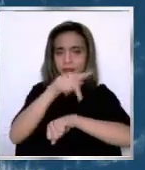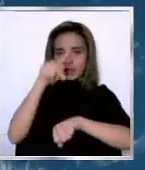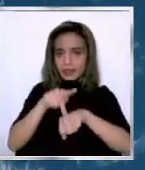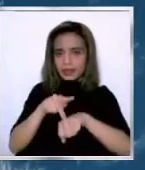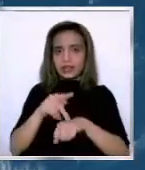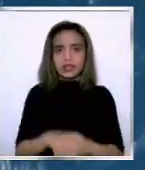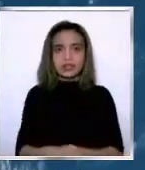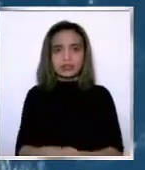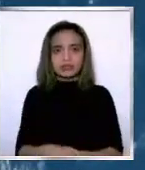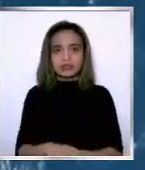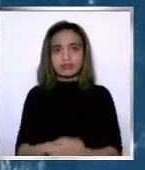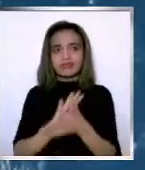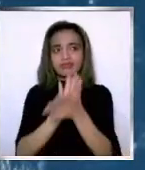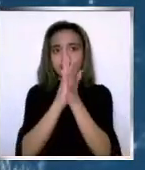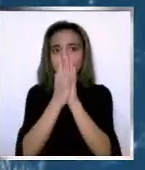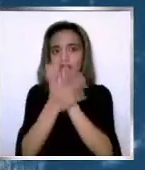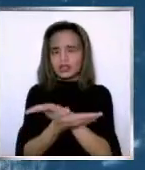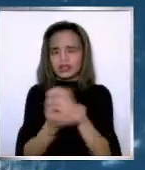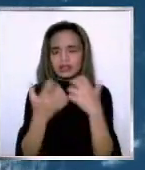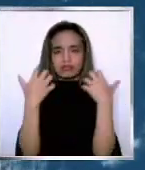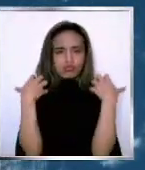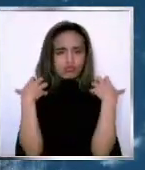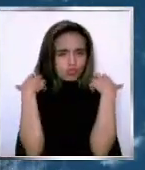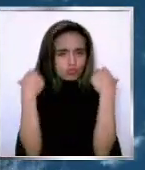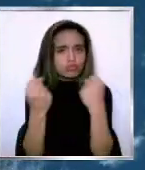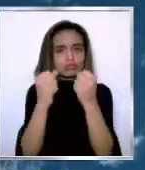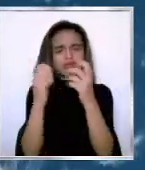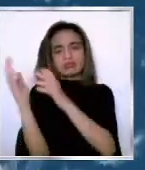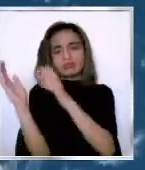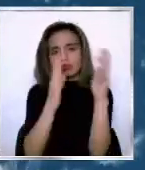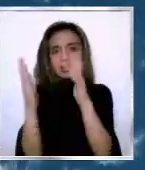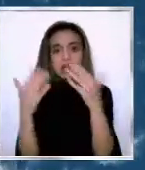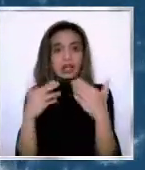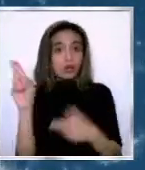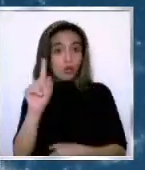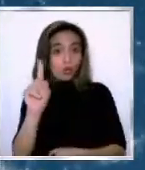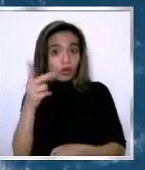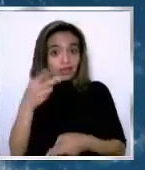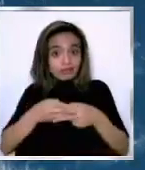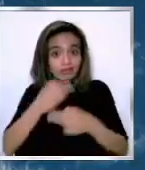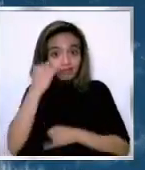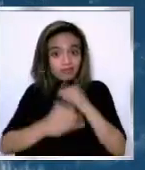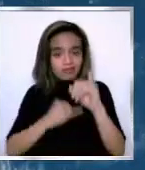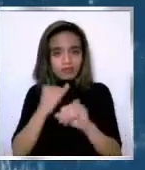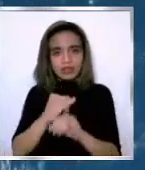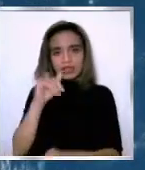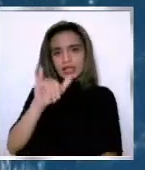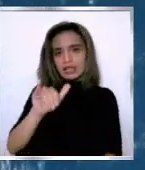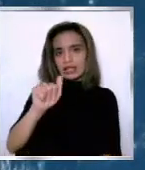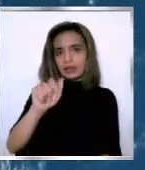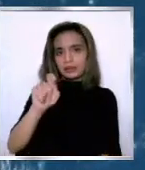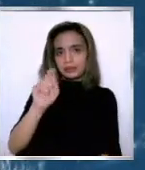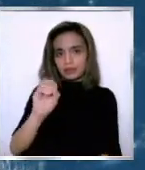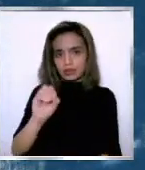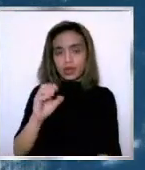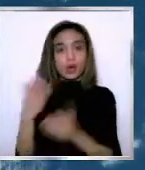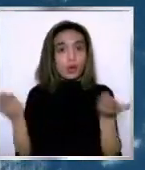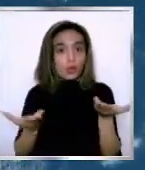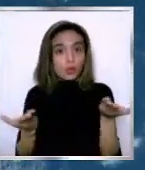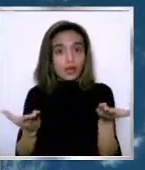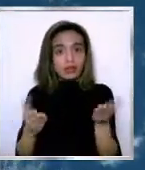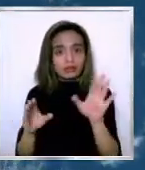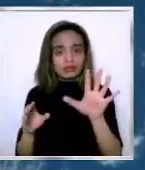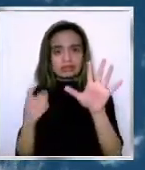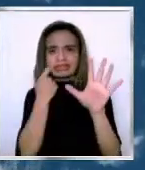bilang isang tropical storm na may international name na Nyatoh. Huli itong namataan ng pag-asa kaninang hapon sa